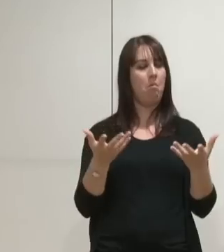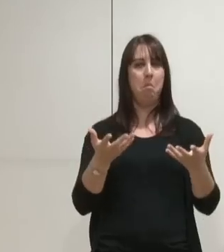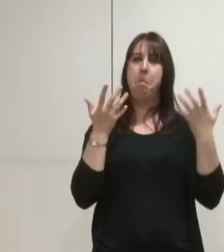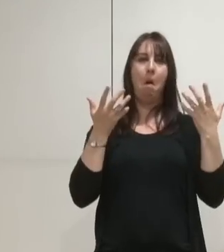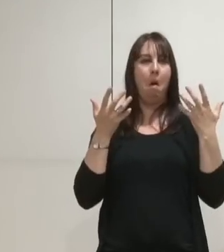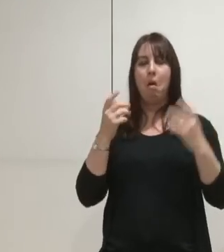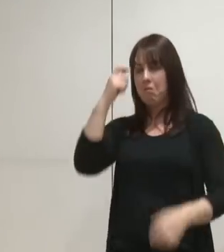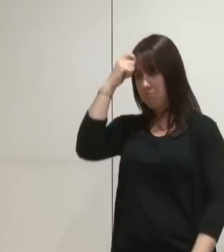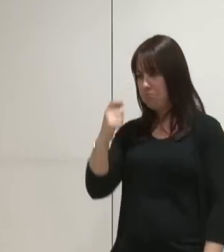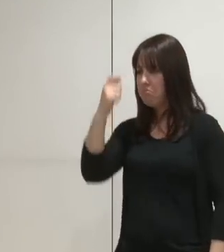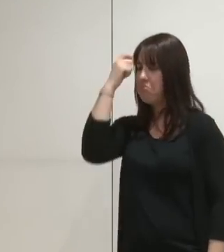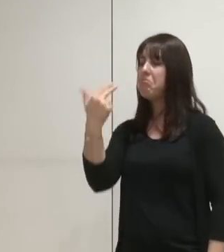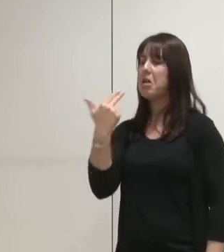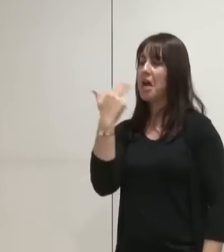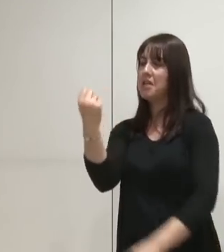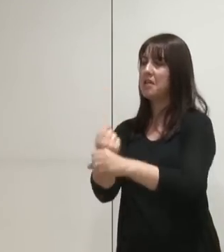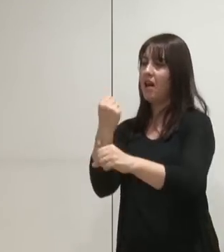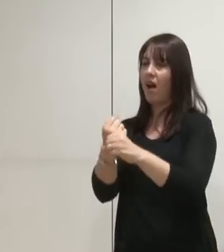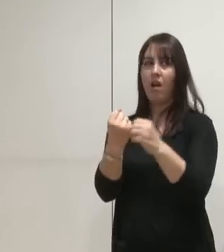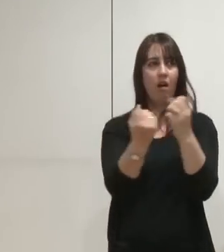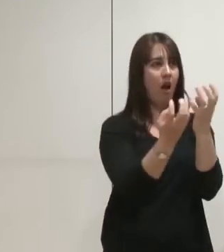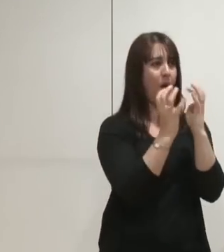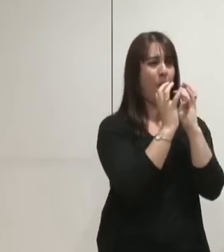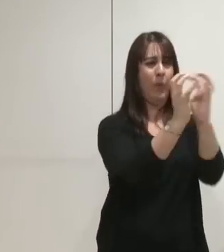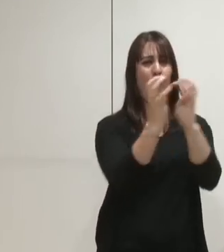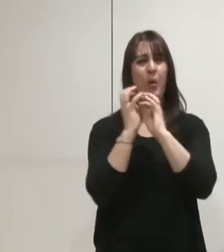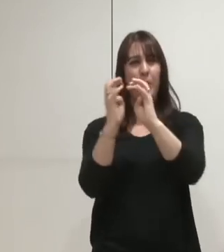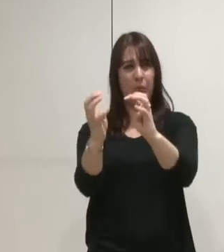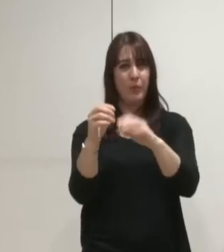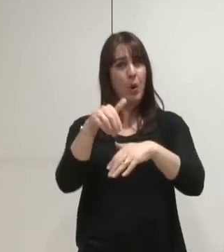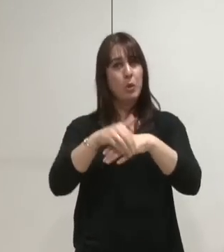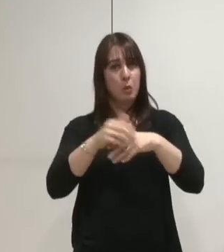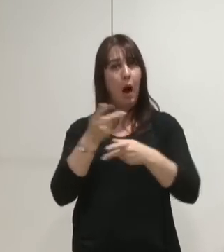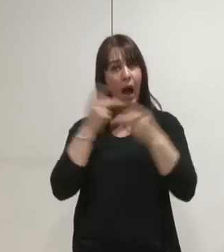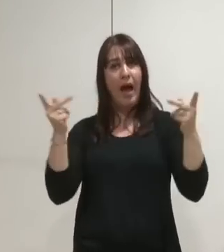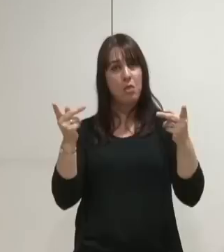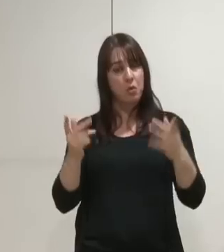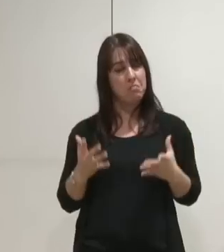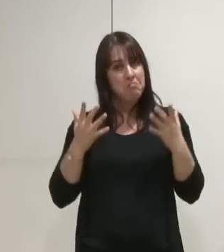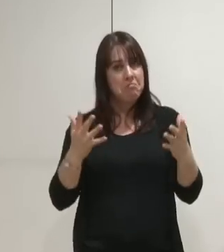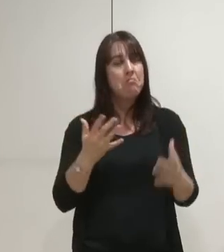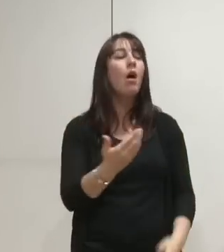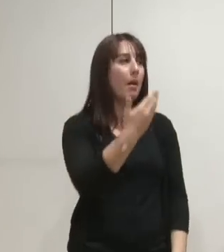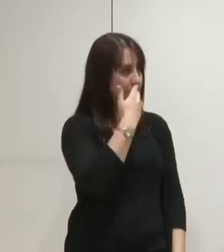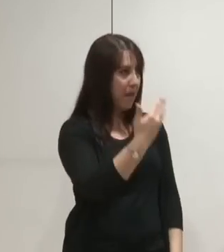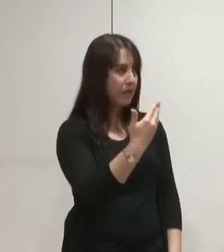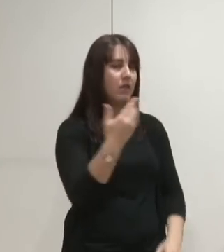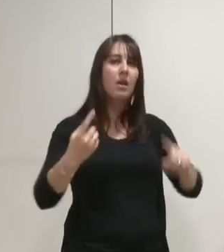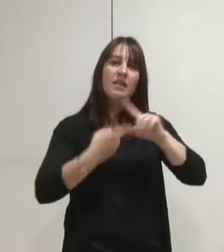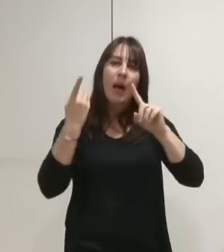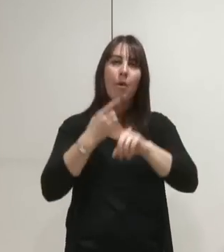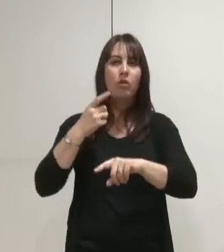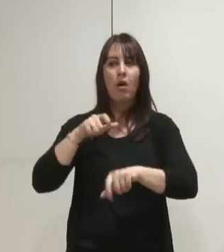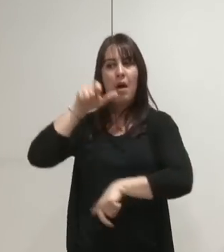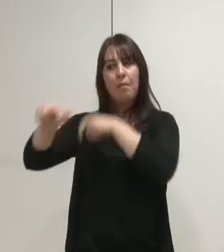de l'offre de GEG vous l'avez fait ce soir devant nous tous je veux vous en remercier je crois que c'est important pour les collaborateurs et les